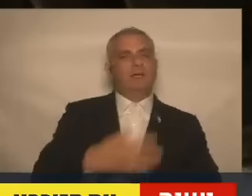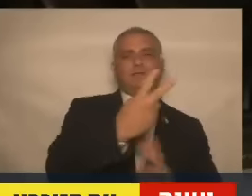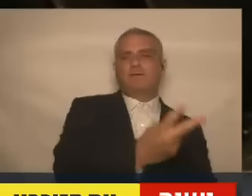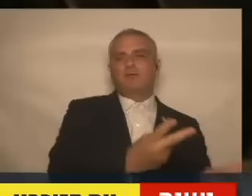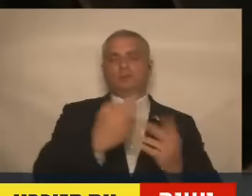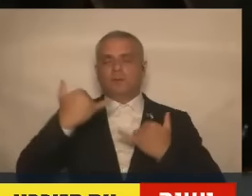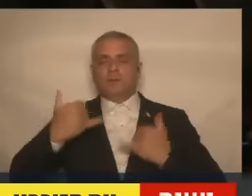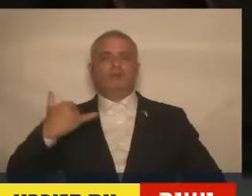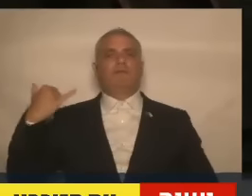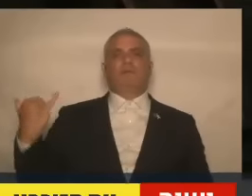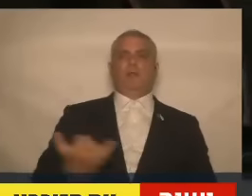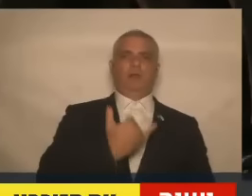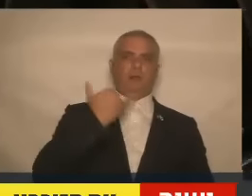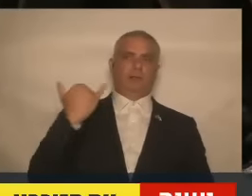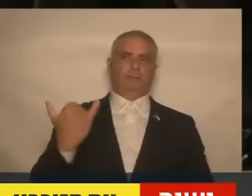מעתה ועד עולם.